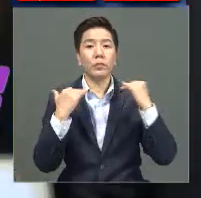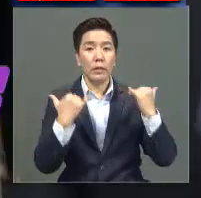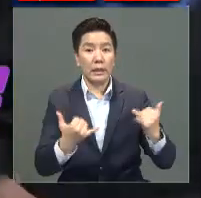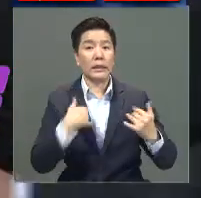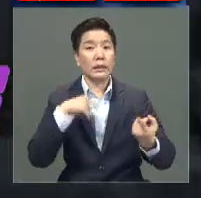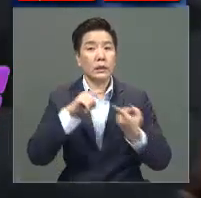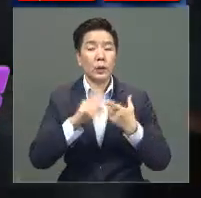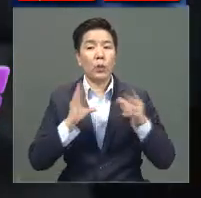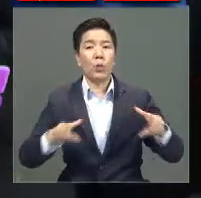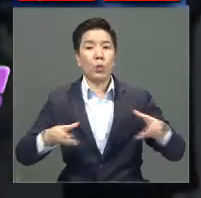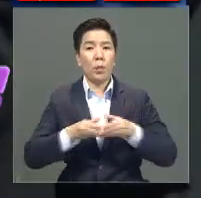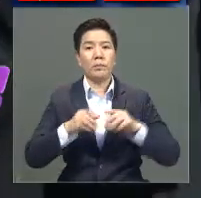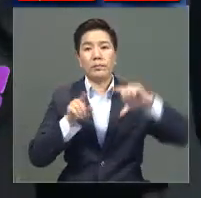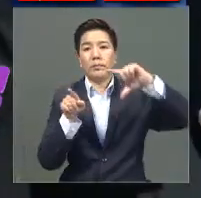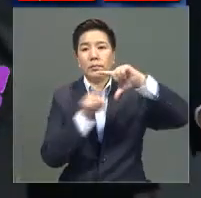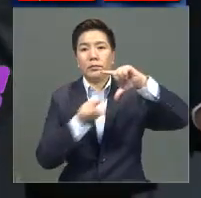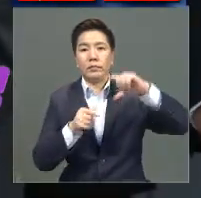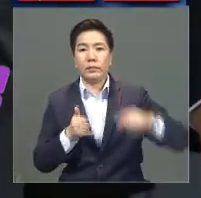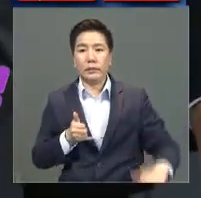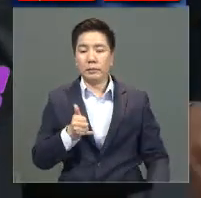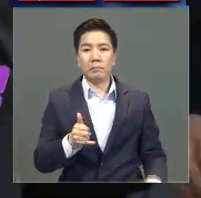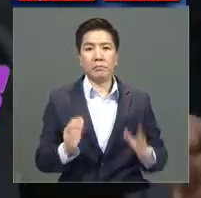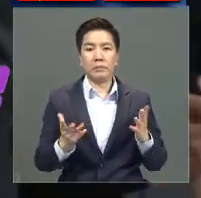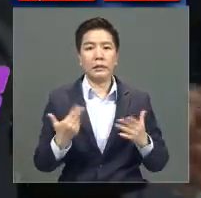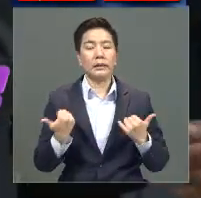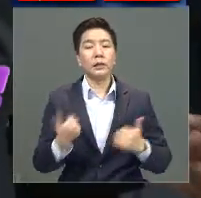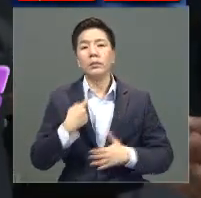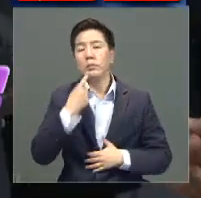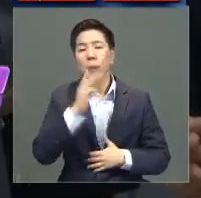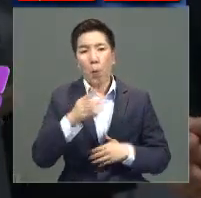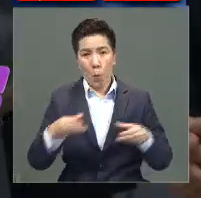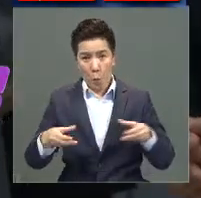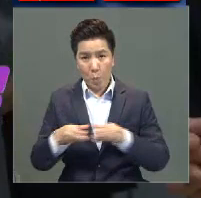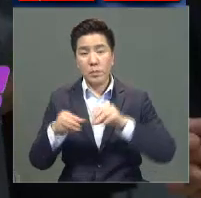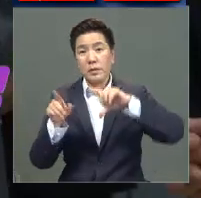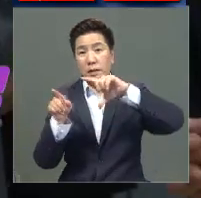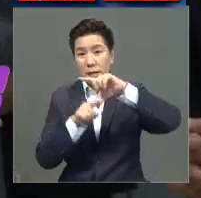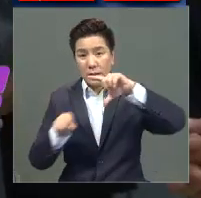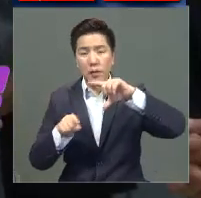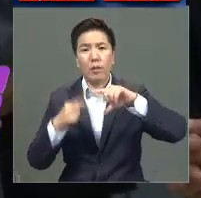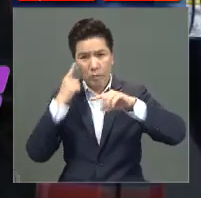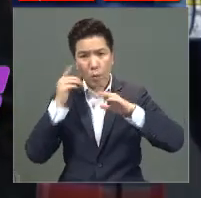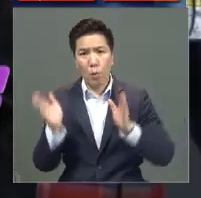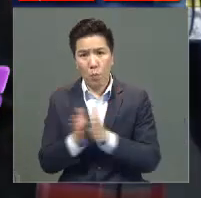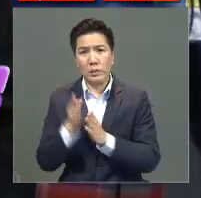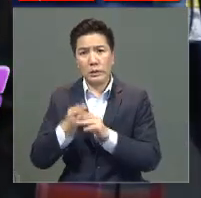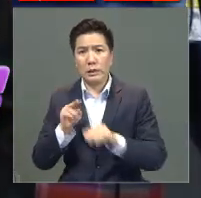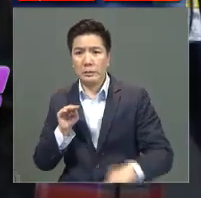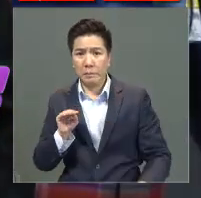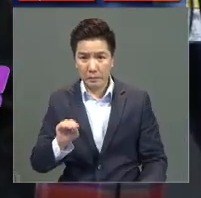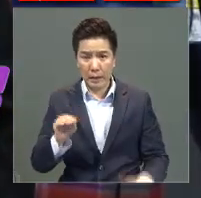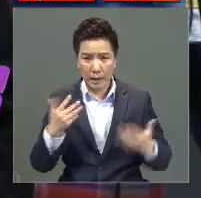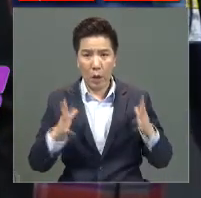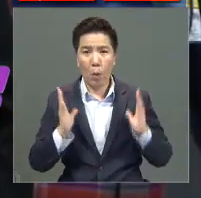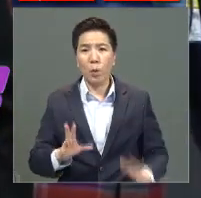ในวันนี้ไม่มีตัวแทนพรรคก้าวไกลนั้นนะครับนายสุทินคลังแสงก็ยืนยันว่าพรรคก้าวไกลนั้นได้มีการร่วมลงชื่อในยตินี้แล้ว